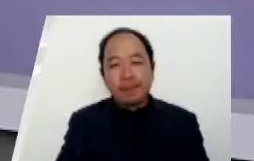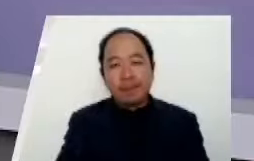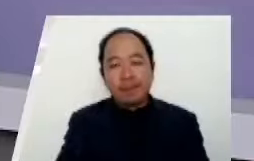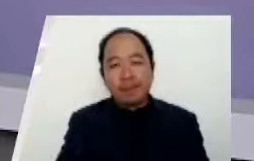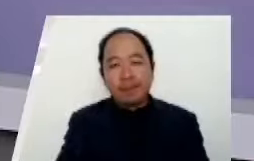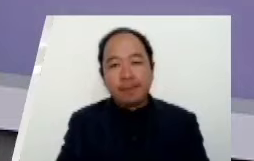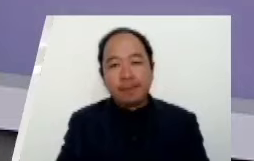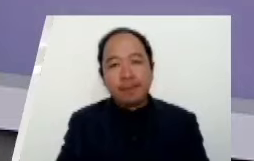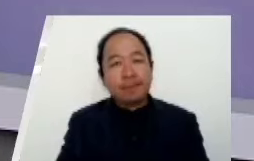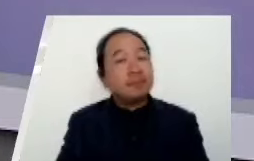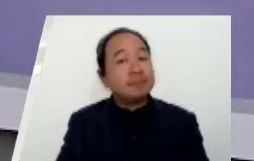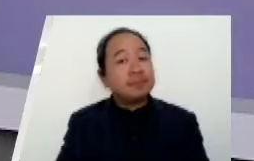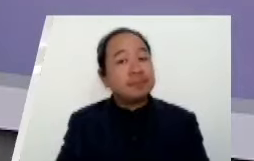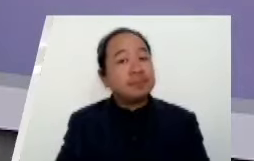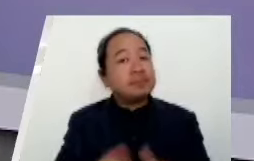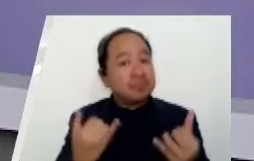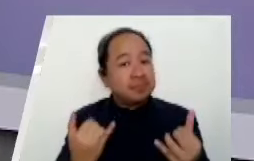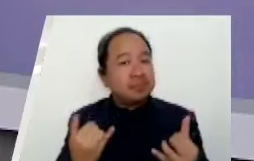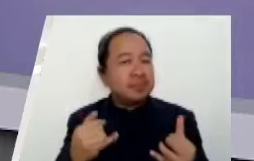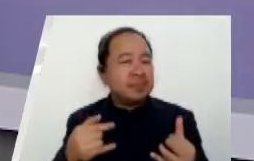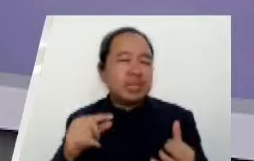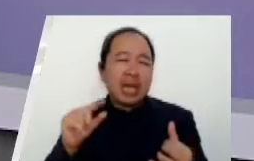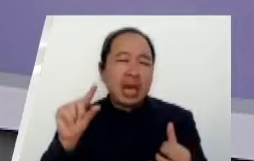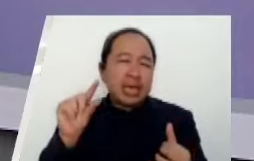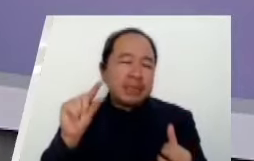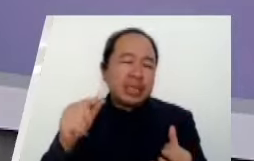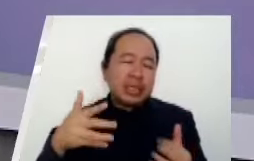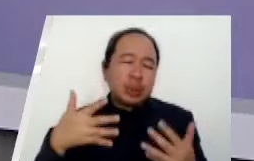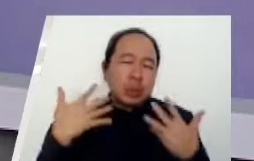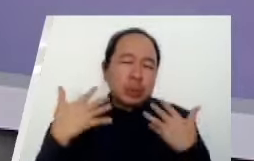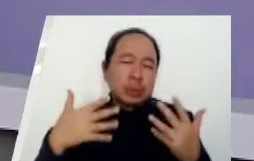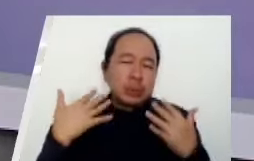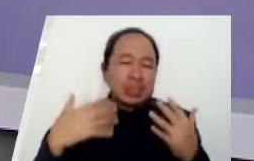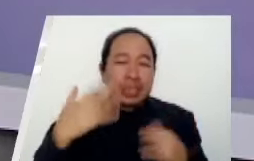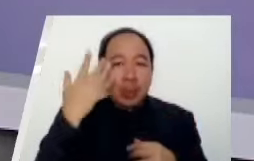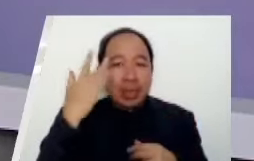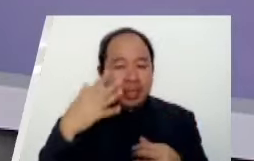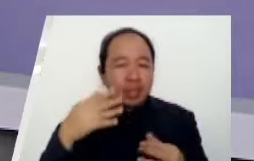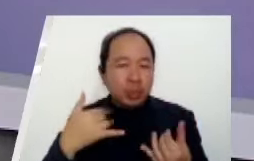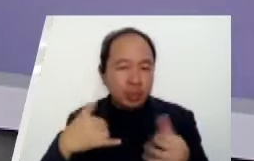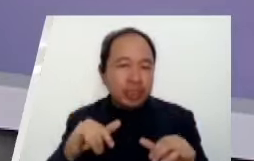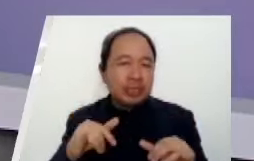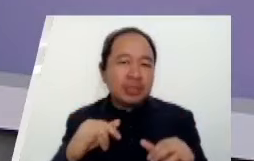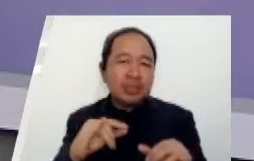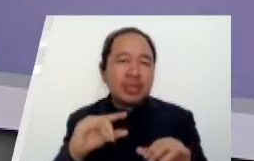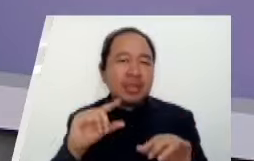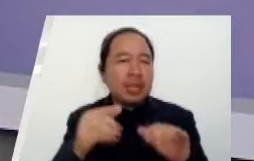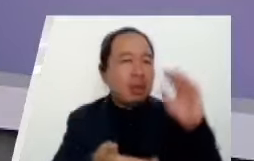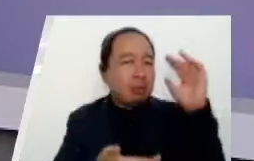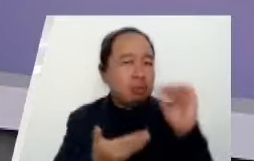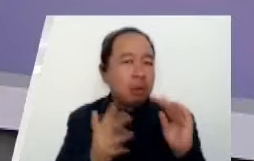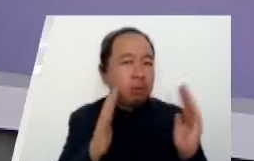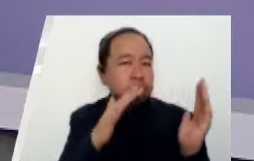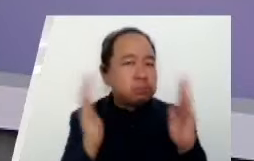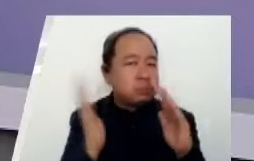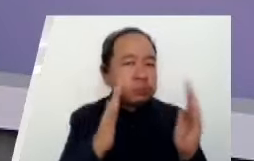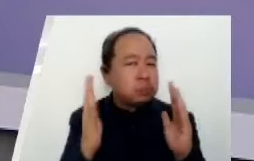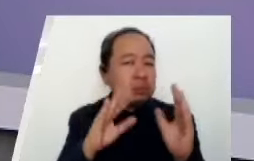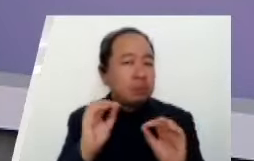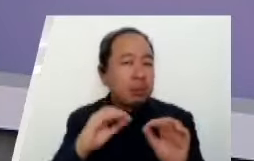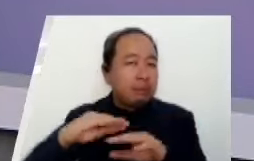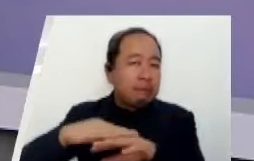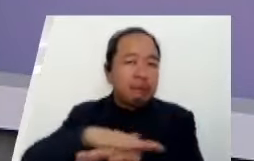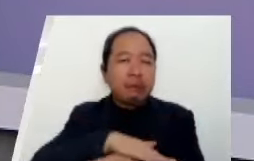Mga kapuso, kung medyo mainit ngayon, yan po ay dahil nananatiling mahina ang hanging amihan at hindi nakakaapekto sa bansa ngayon.